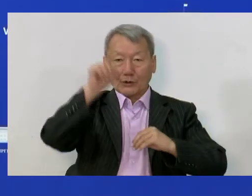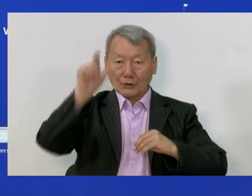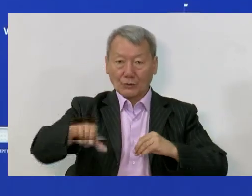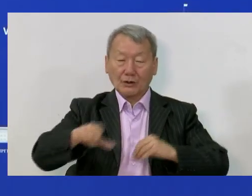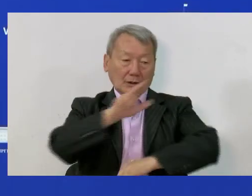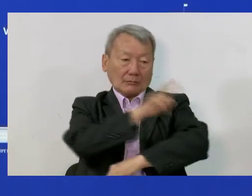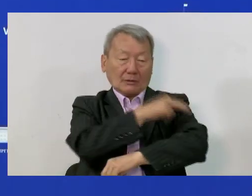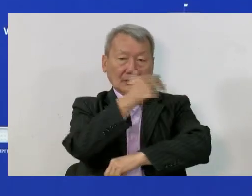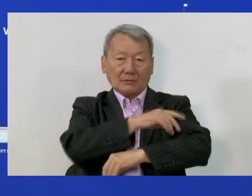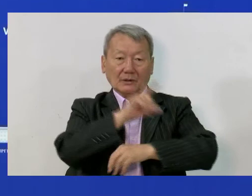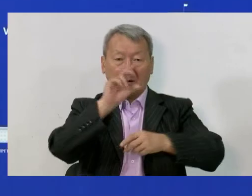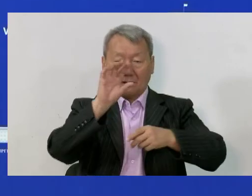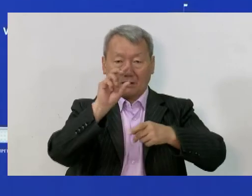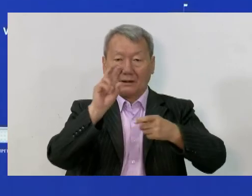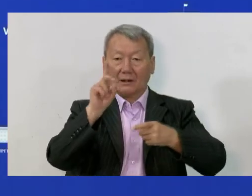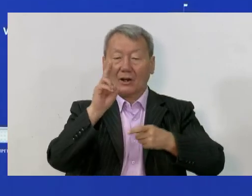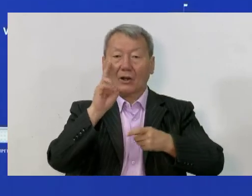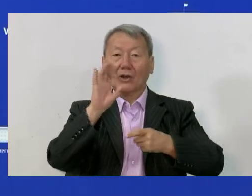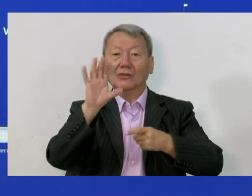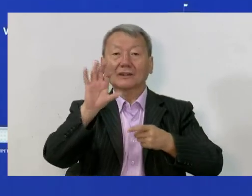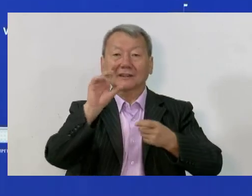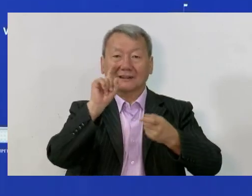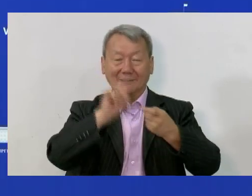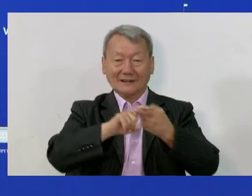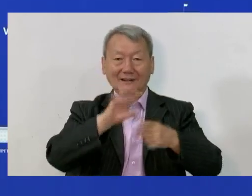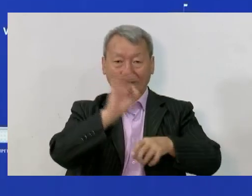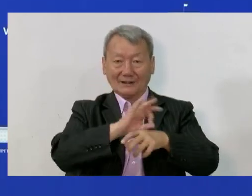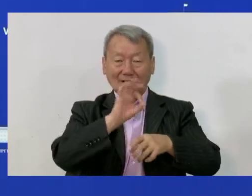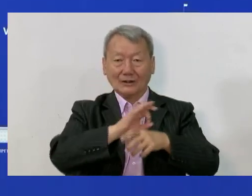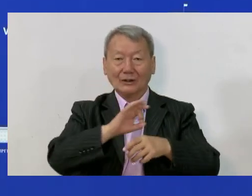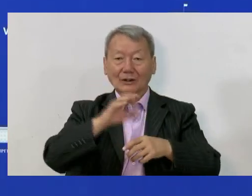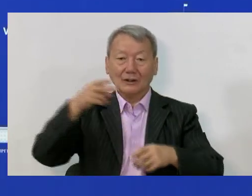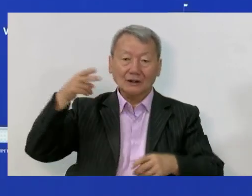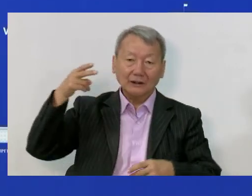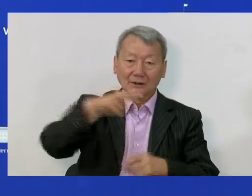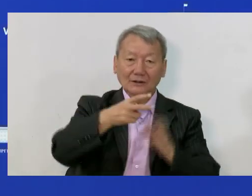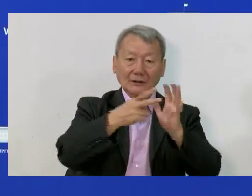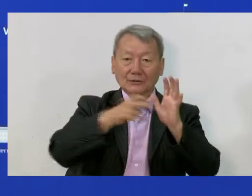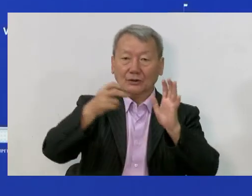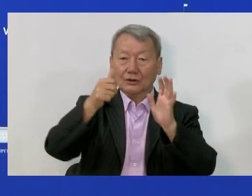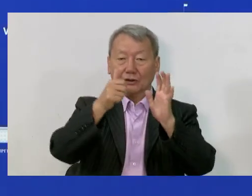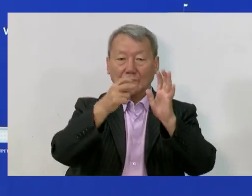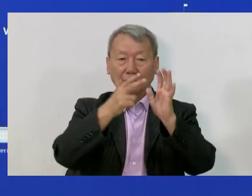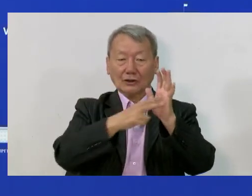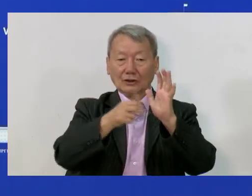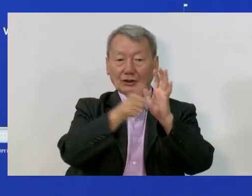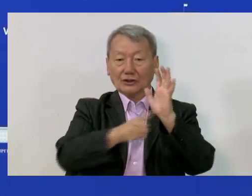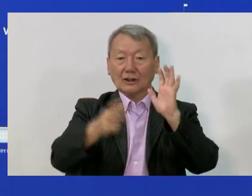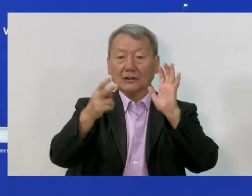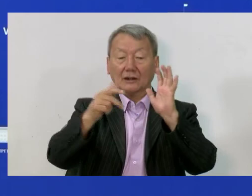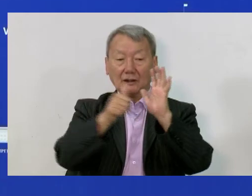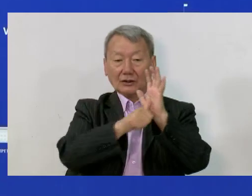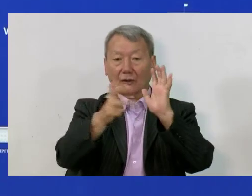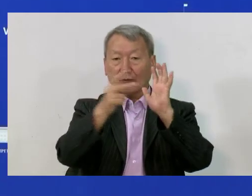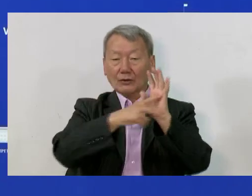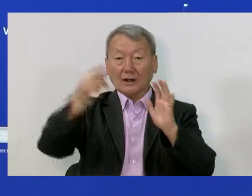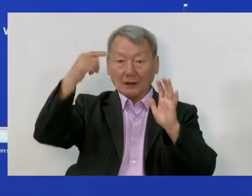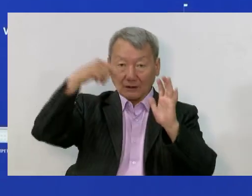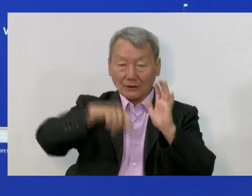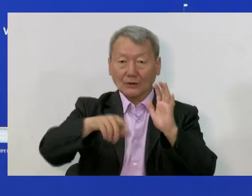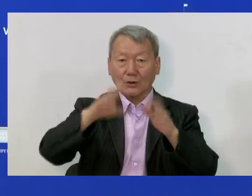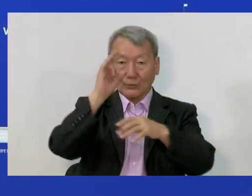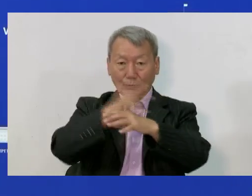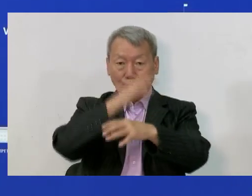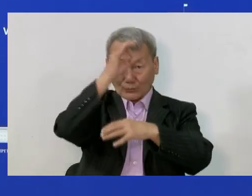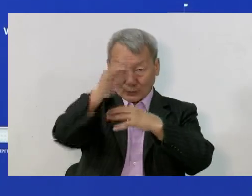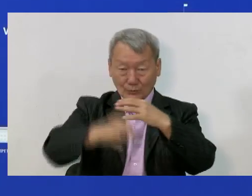COVID-19 среди медицинских работников составило 2768 случаев, из которых за